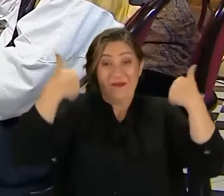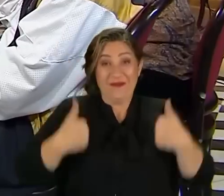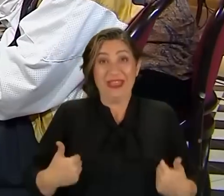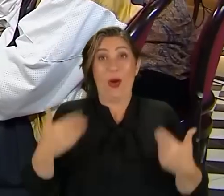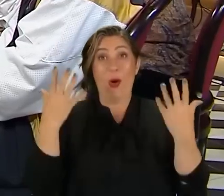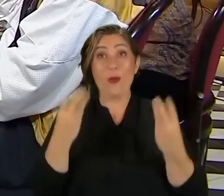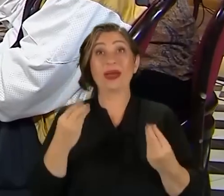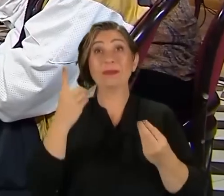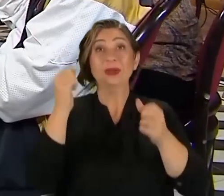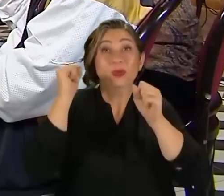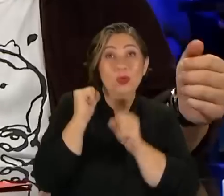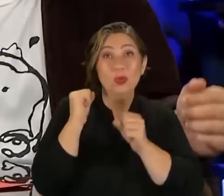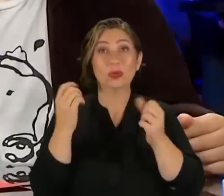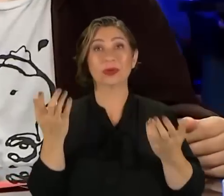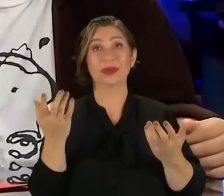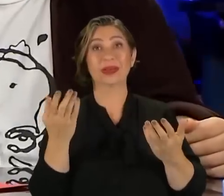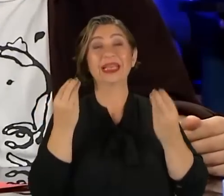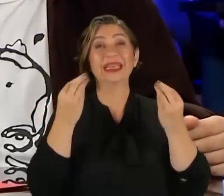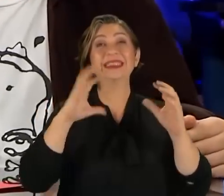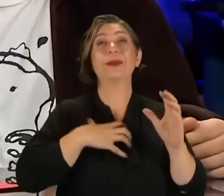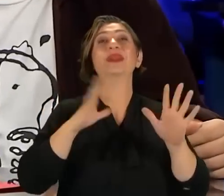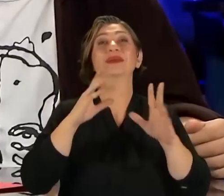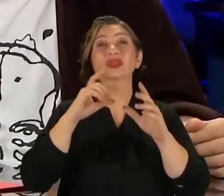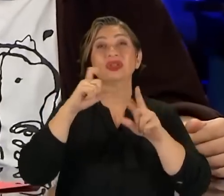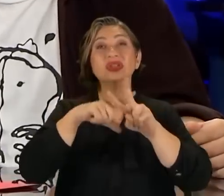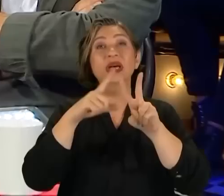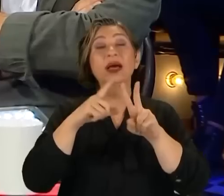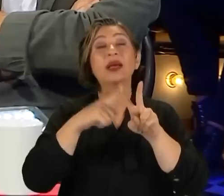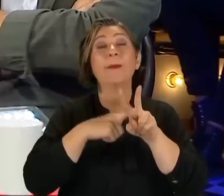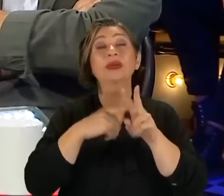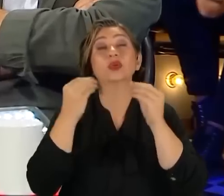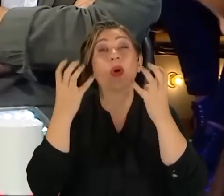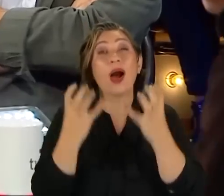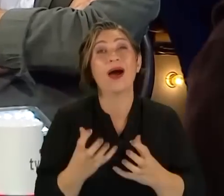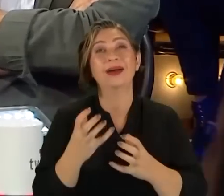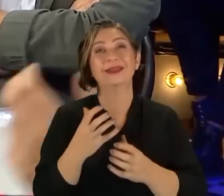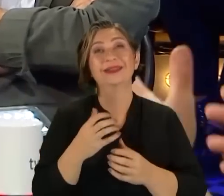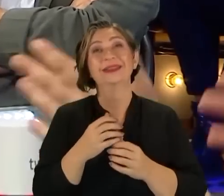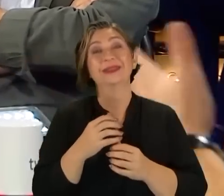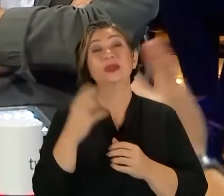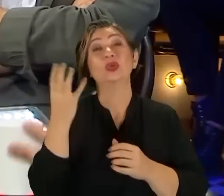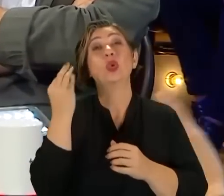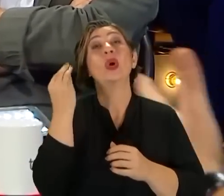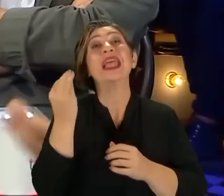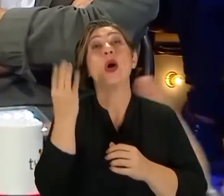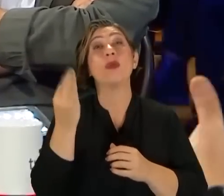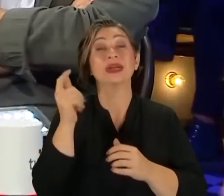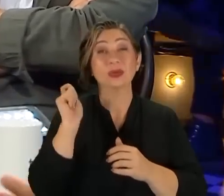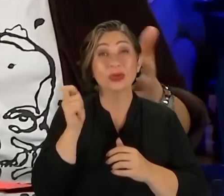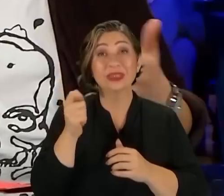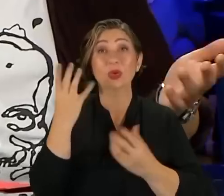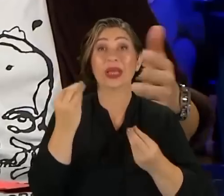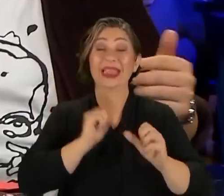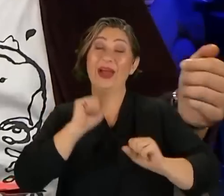sahip olmak da bir yük insana olduk. Yani. İyi ki sahip değil. Can Yaman çok ağır. Ben çok üzülüyorum. Çok ama... iyi olmak zorundasın. Çok iyi